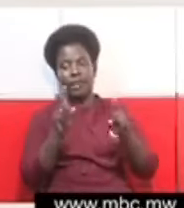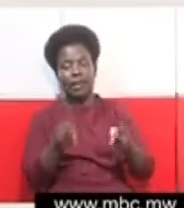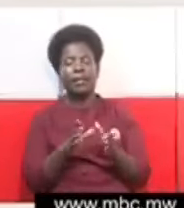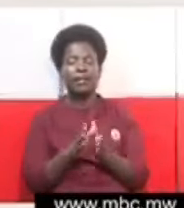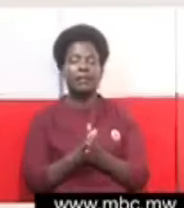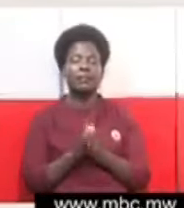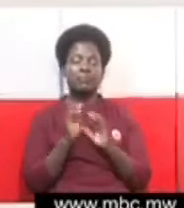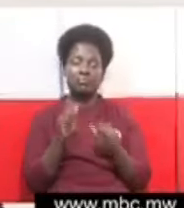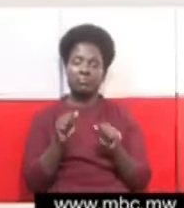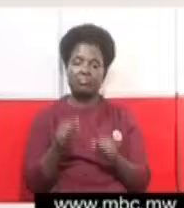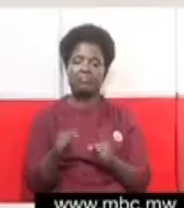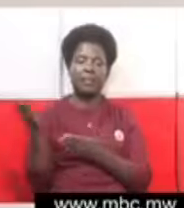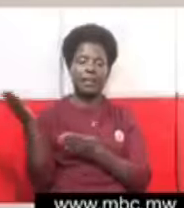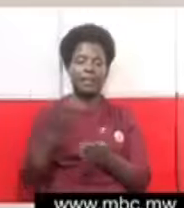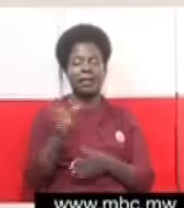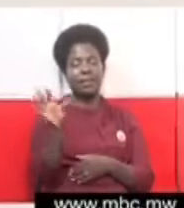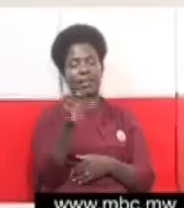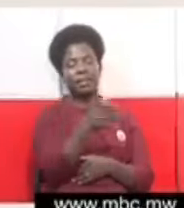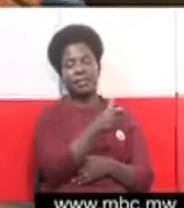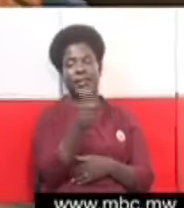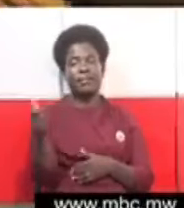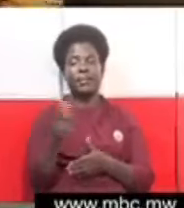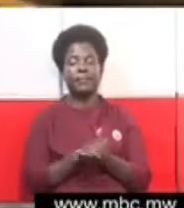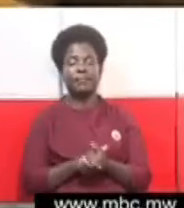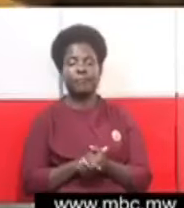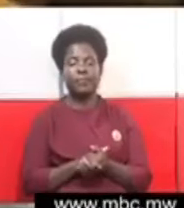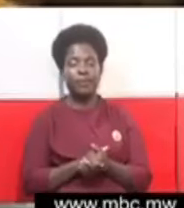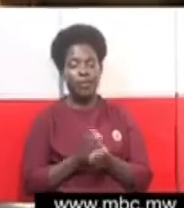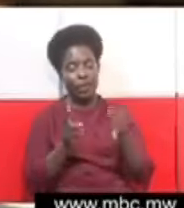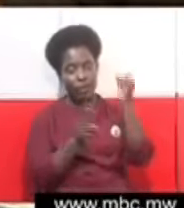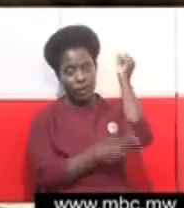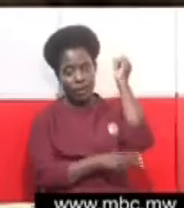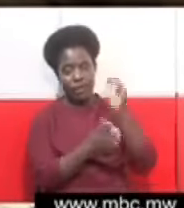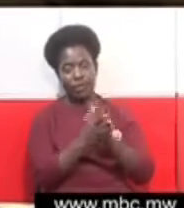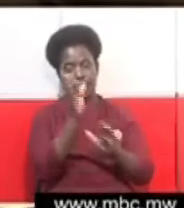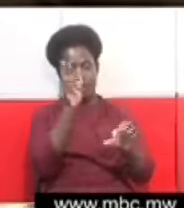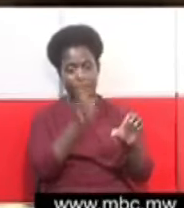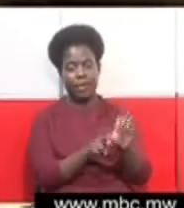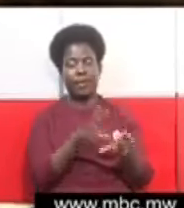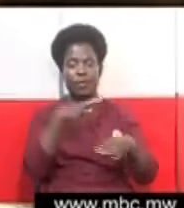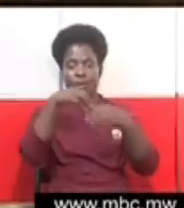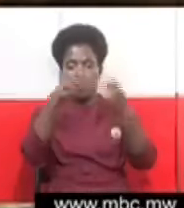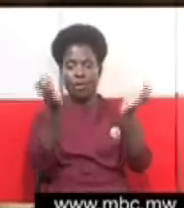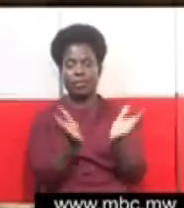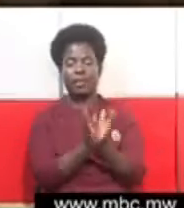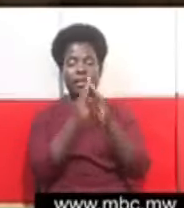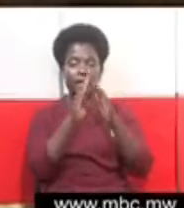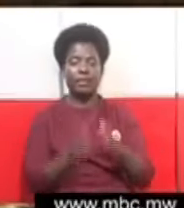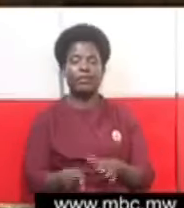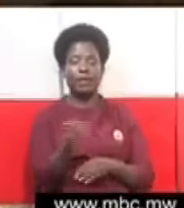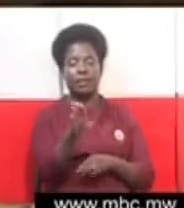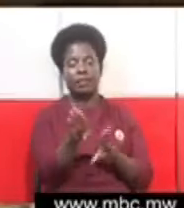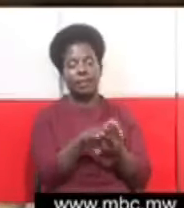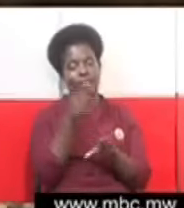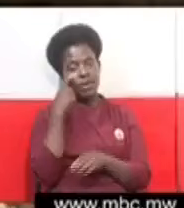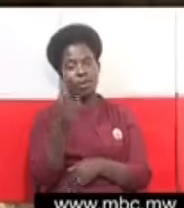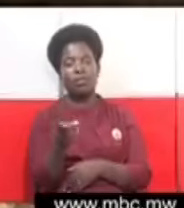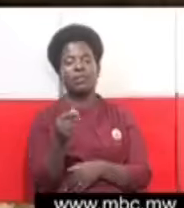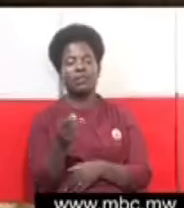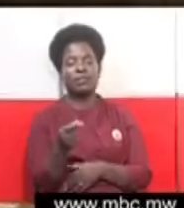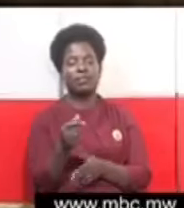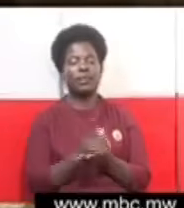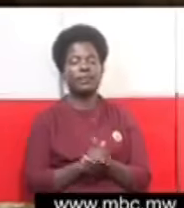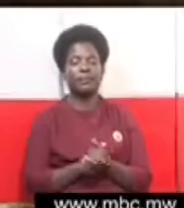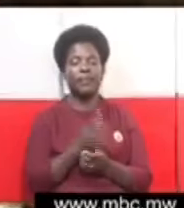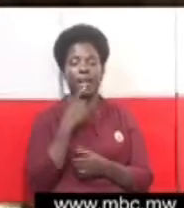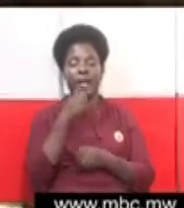kuli atumensi dafigiri, jambi umafigiri. Wachiwiri kwa wapa mpando wa komiti ya nyumba ya malamulo yoona za chuma Aishma Yomkumba